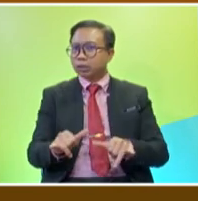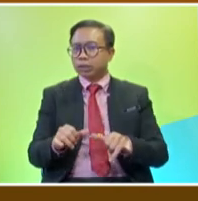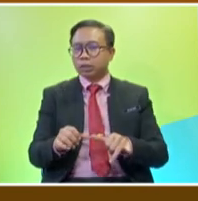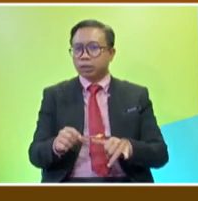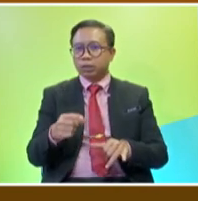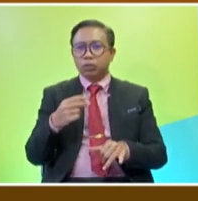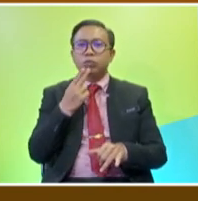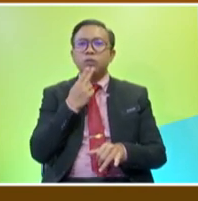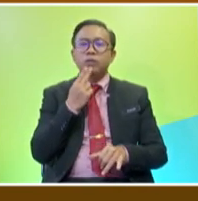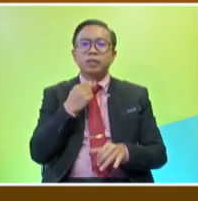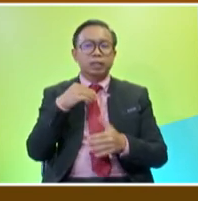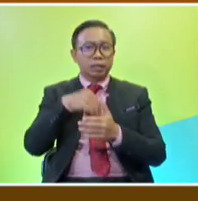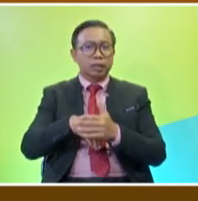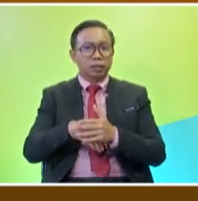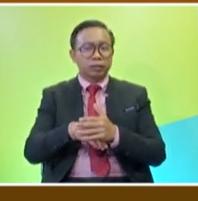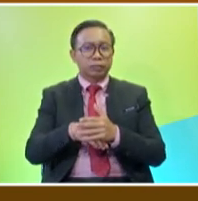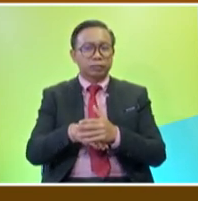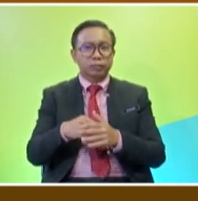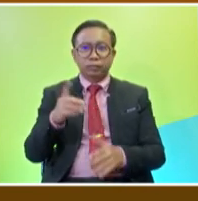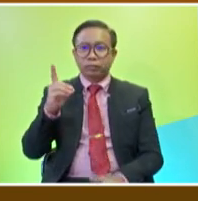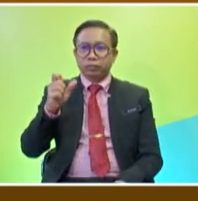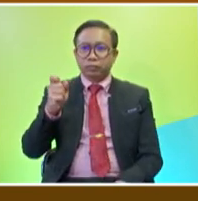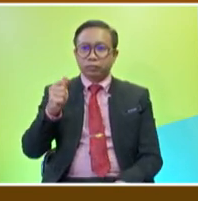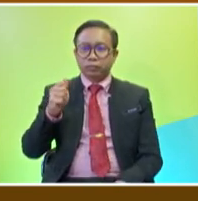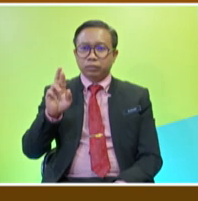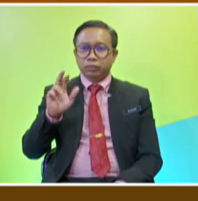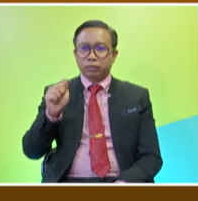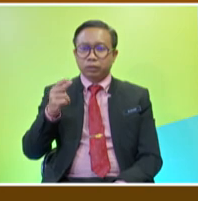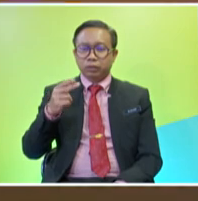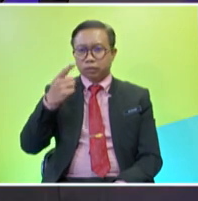darah kalau disebut nilai gula dalam darah ini sakit apa Israel